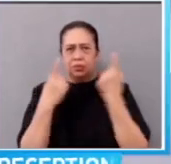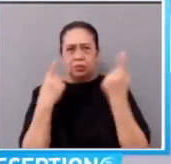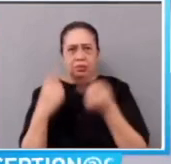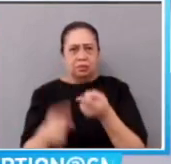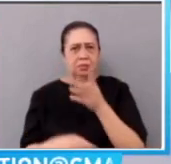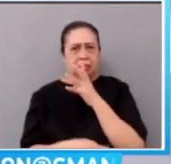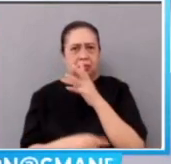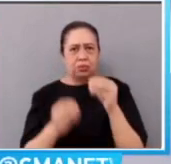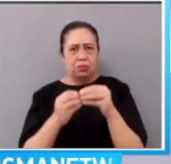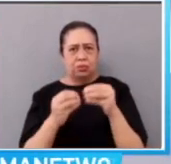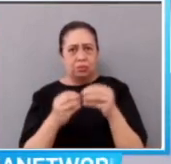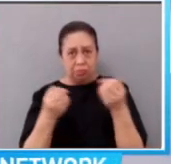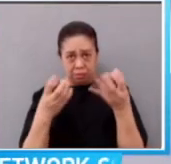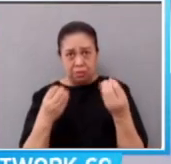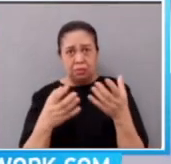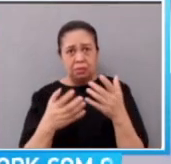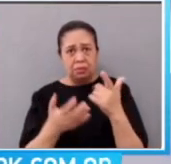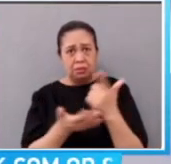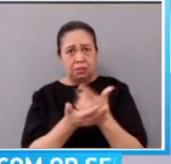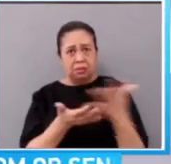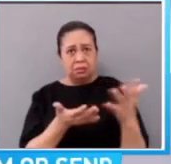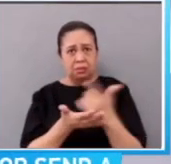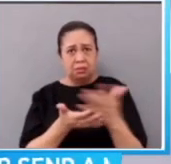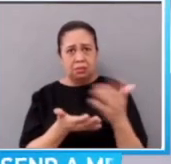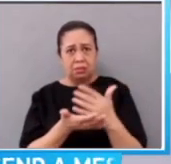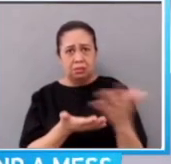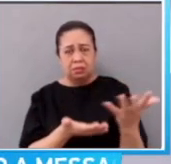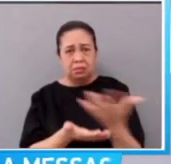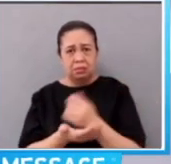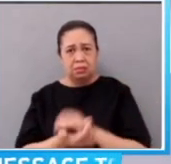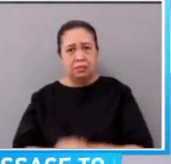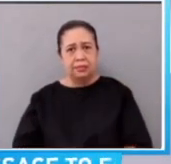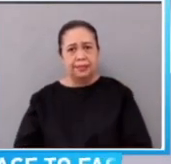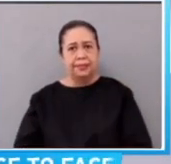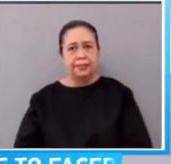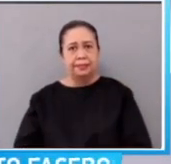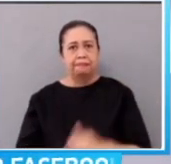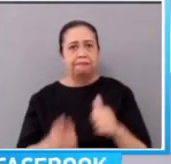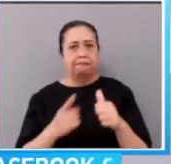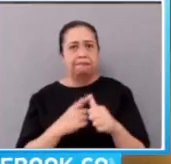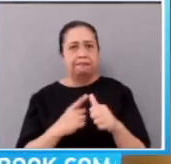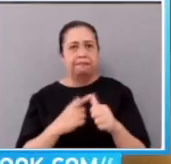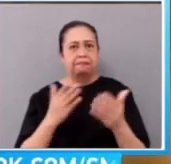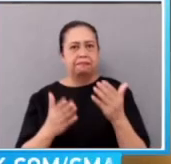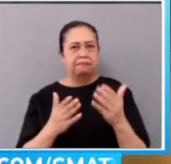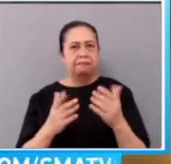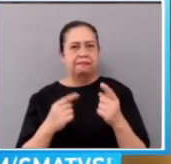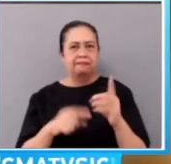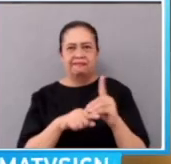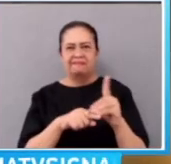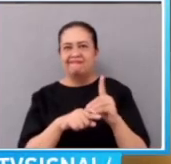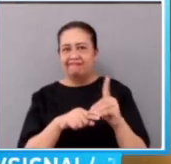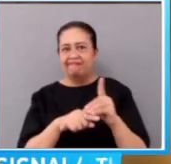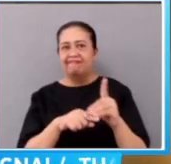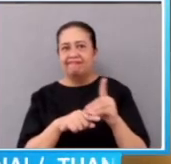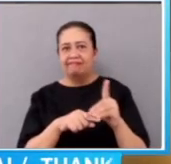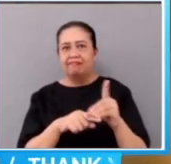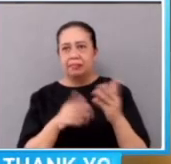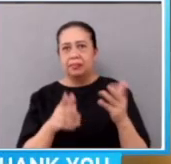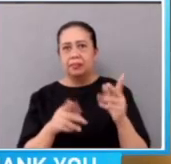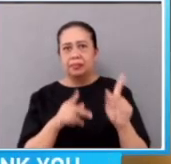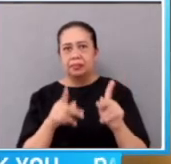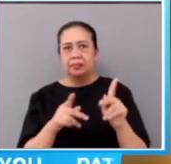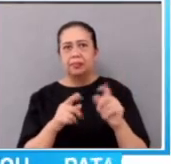pa yung basura na kukuha nyo sa mga estero? Unang-una po siguro yung disiplina ng ating mga kababayan. Dapat po